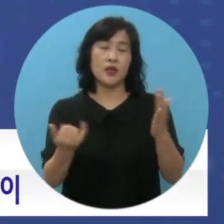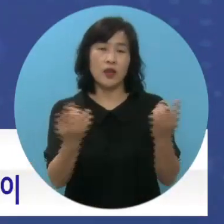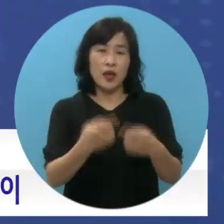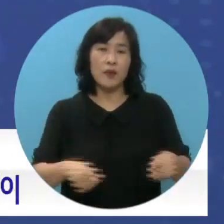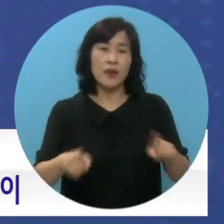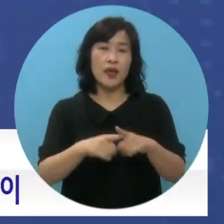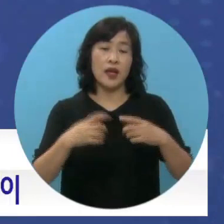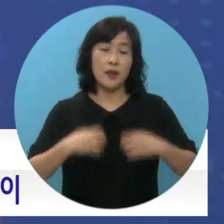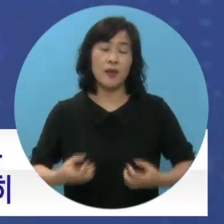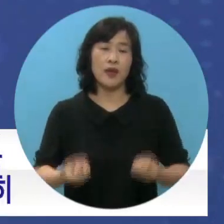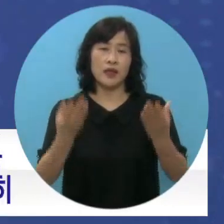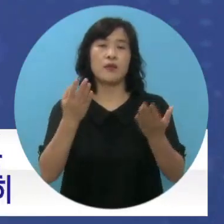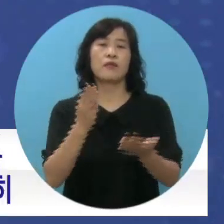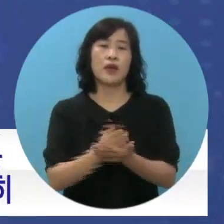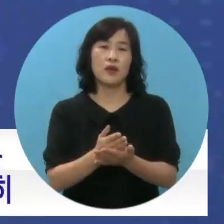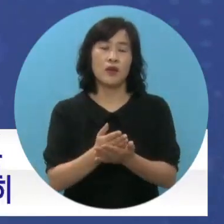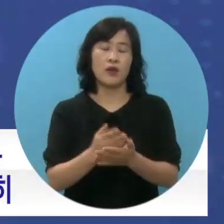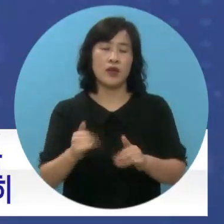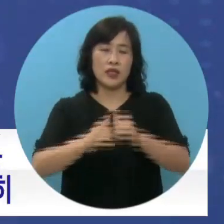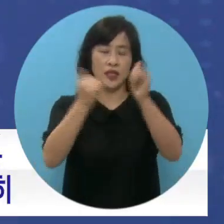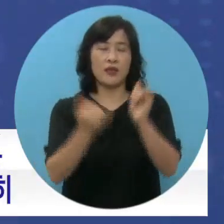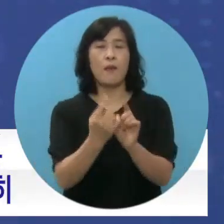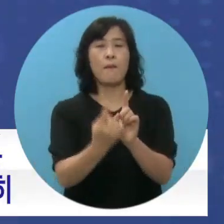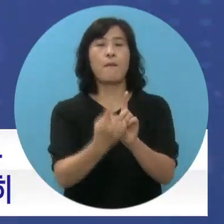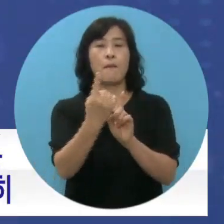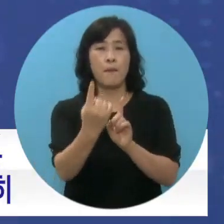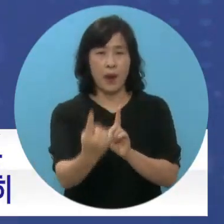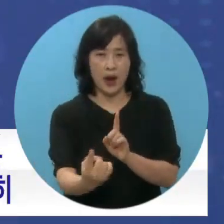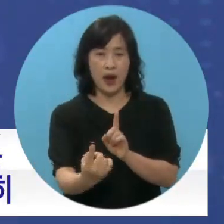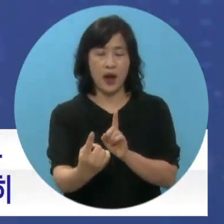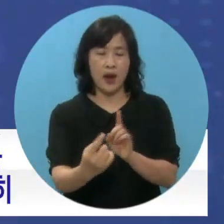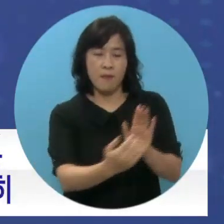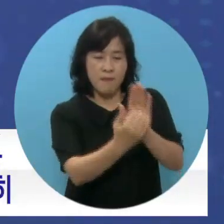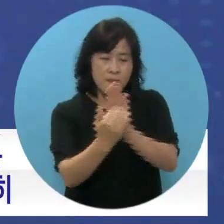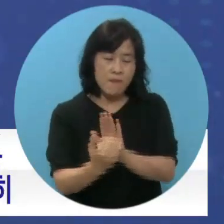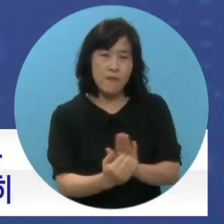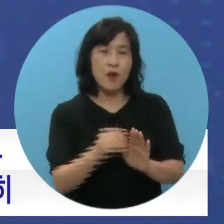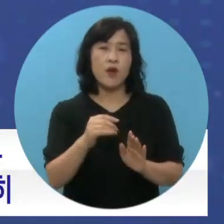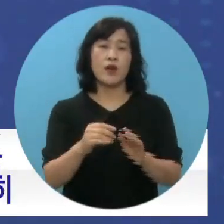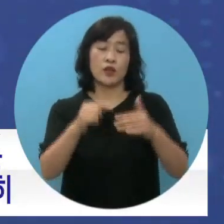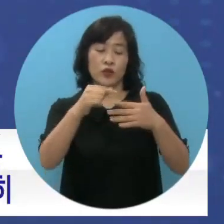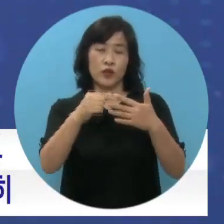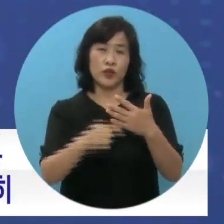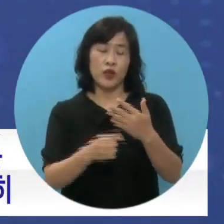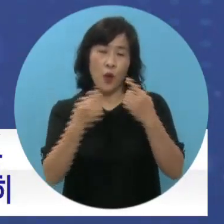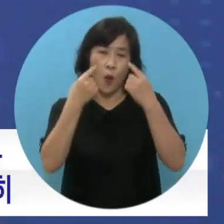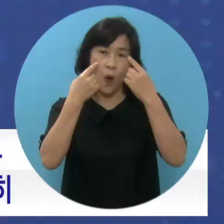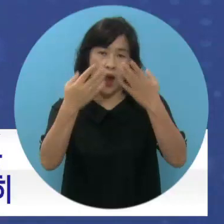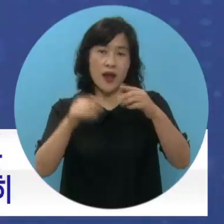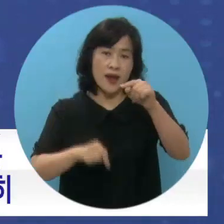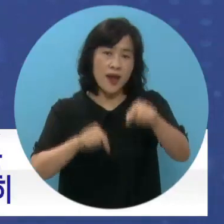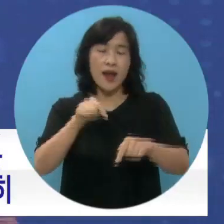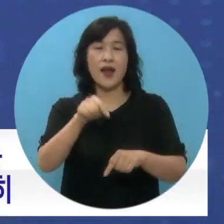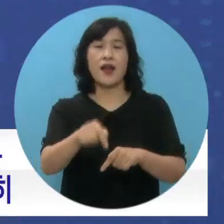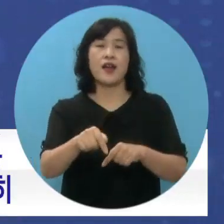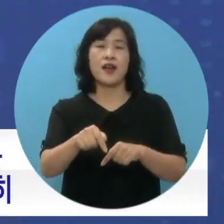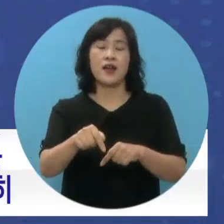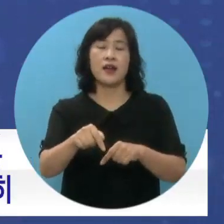가족과 함께하는 명절이 아니라 사회적 거리 두기와 방역 수칙을